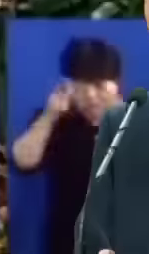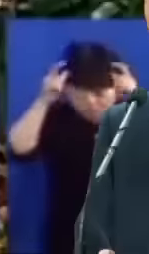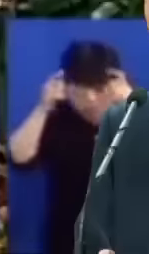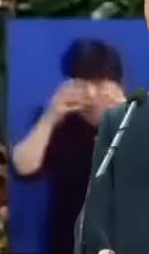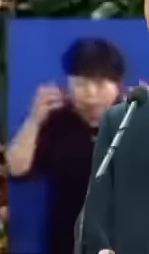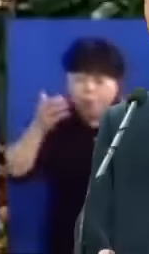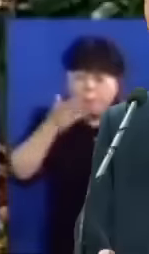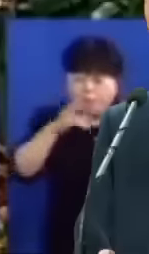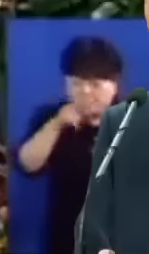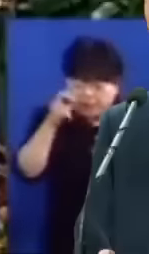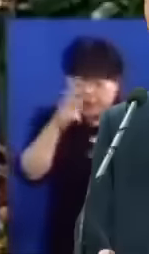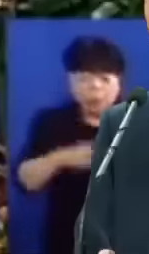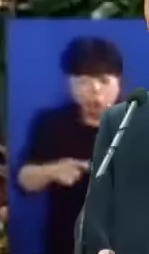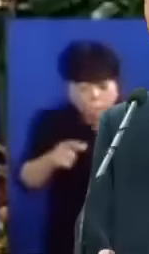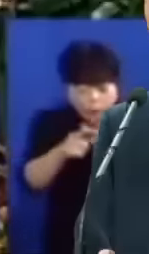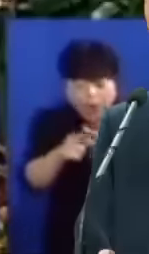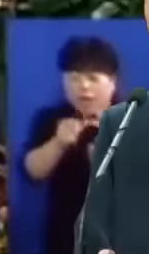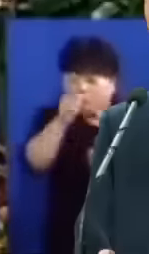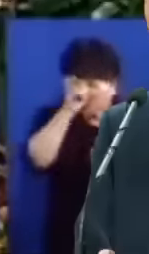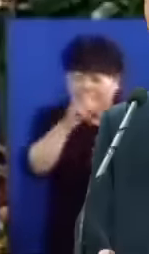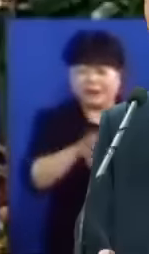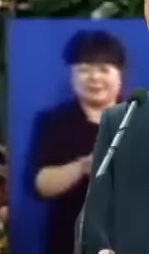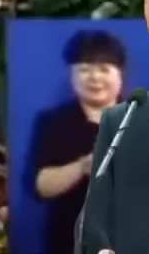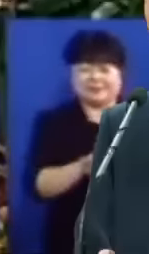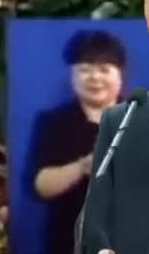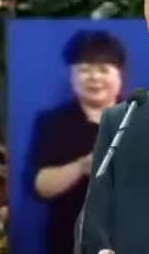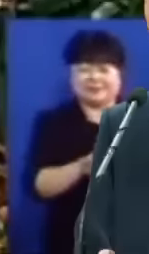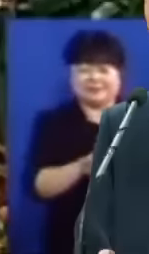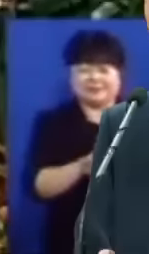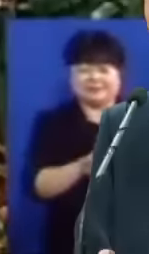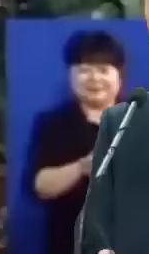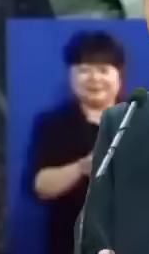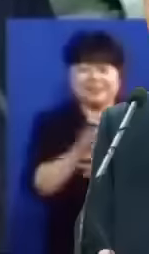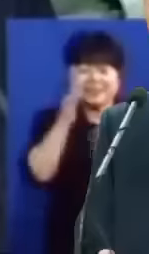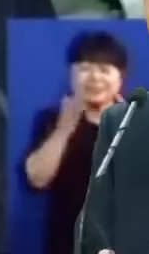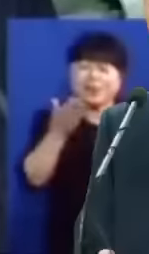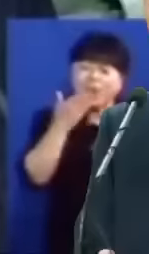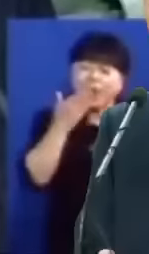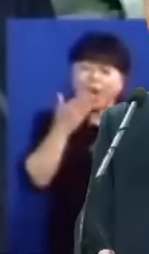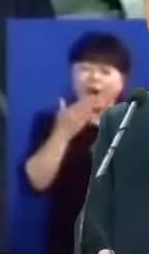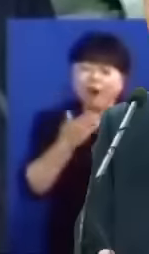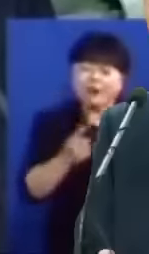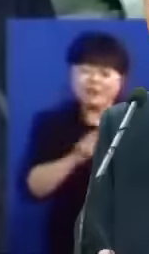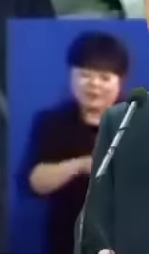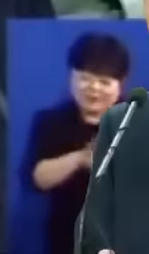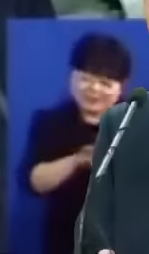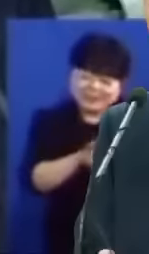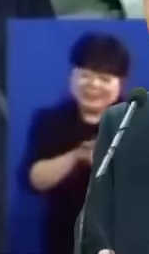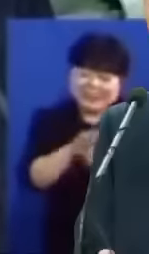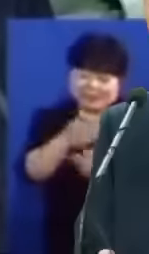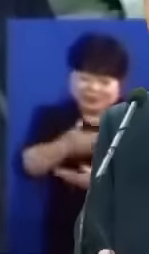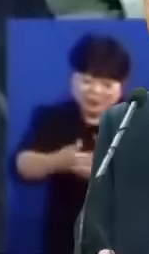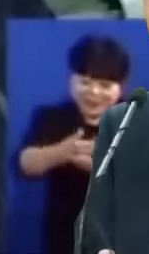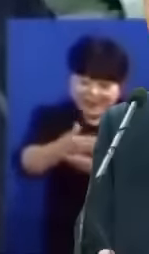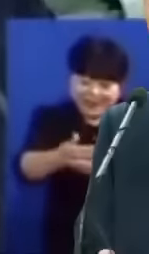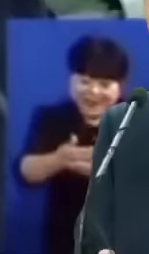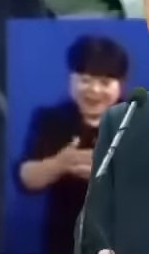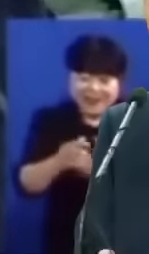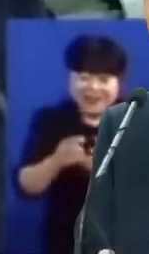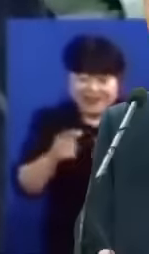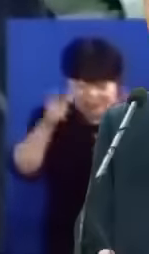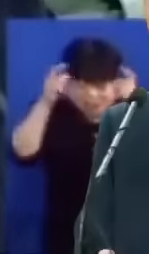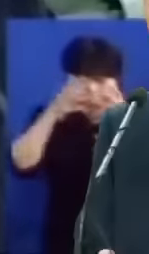소를 먹으며 서로 미워하는 것보다 나으니라. 보십시오. 채소를 먹고도 사랑하고 사랑받으면